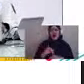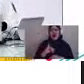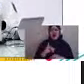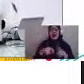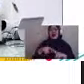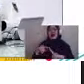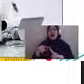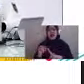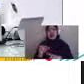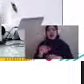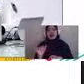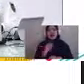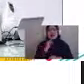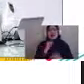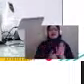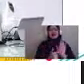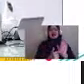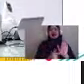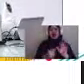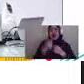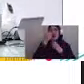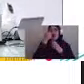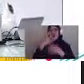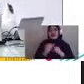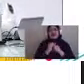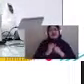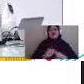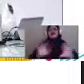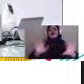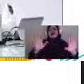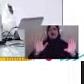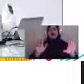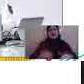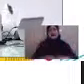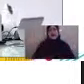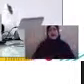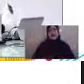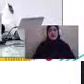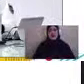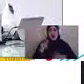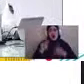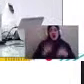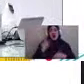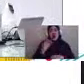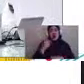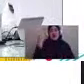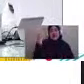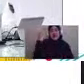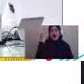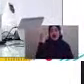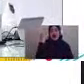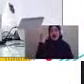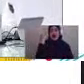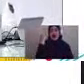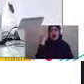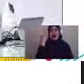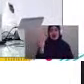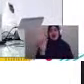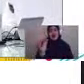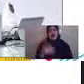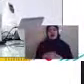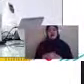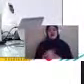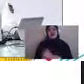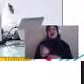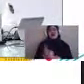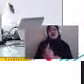kita memberikan data kita dengan percuma. Dan itu kalau ada orang yang punya niatan jahat, mudah sekali dia mengambilnya. Dan